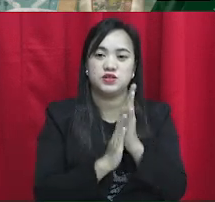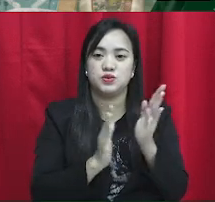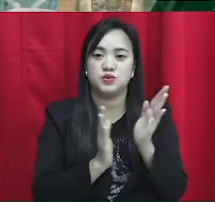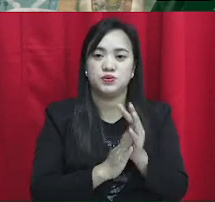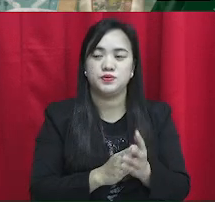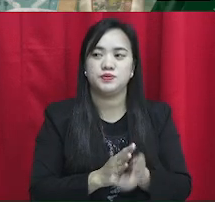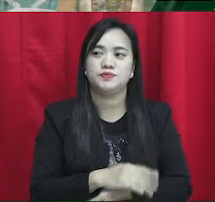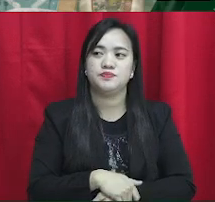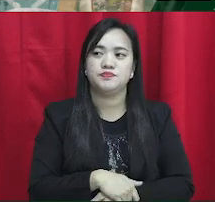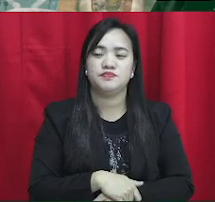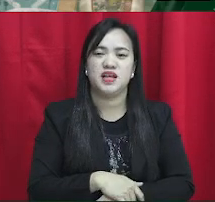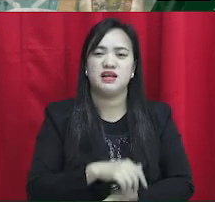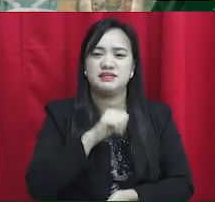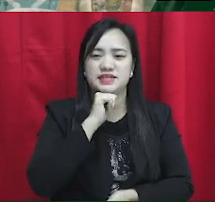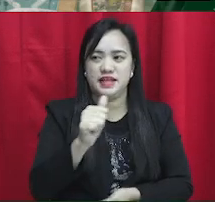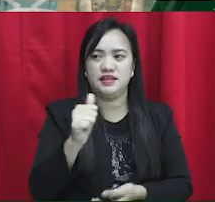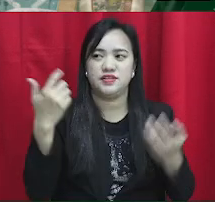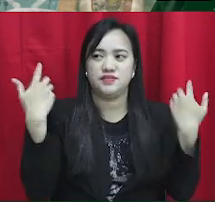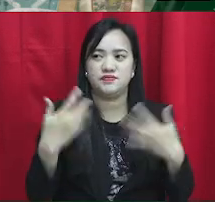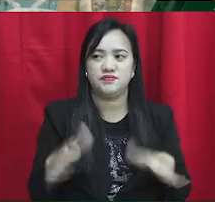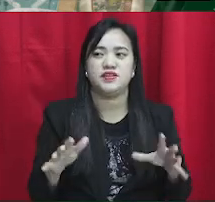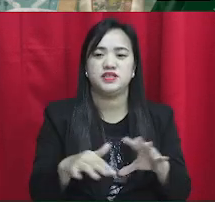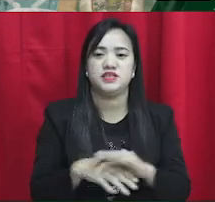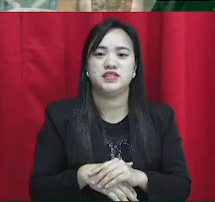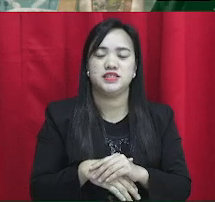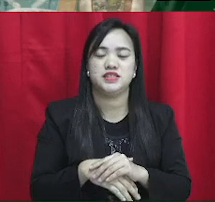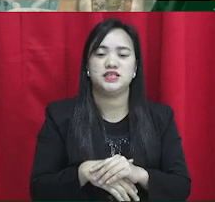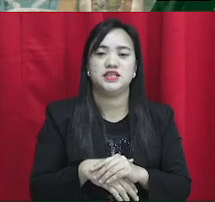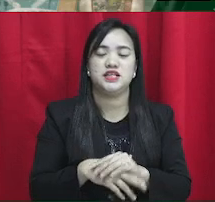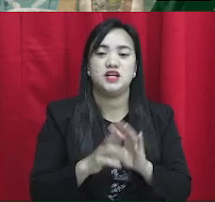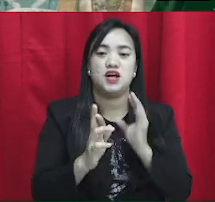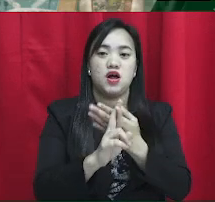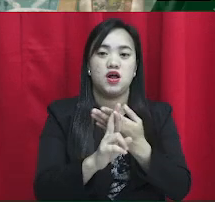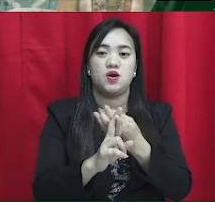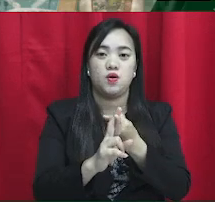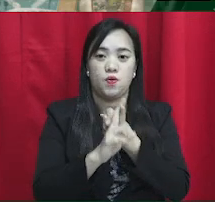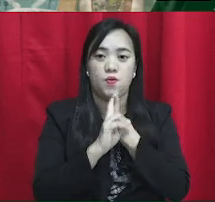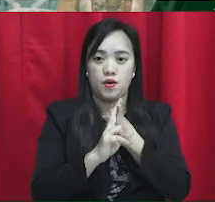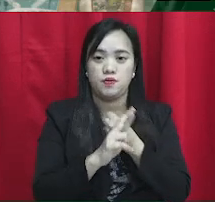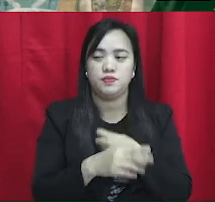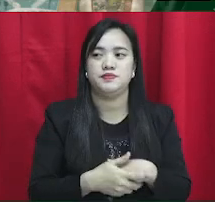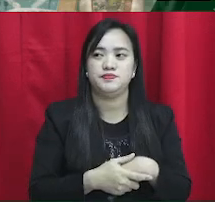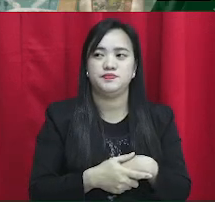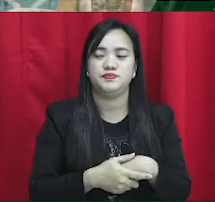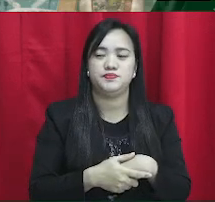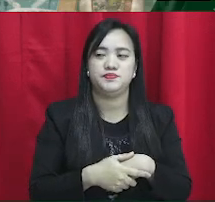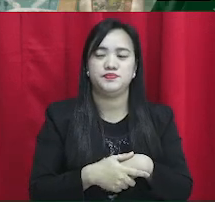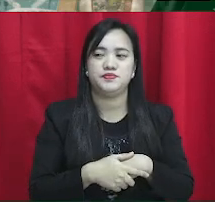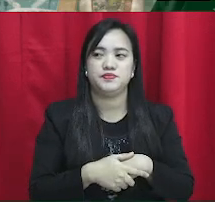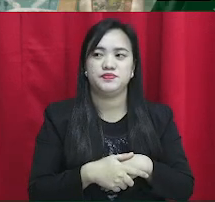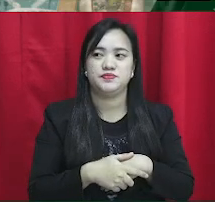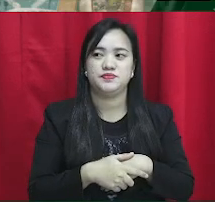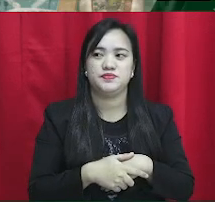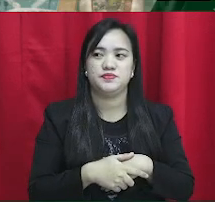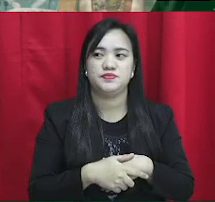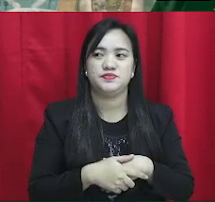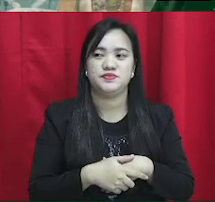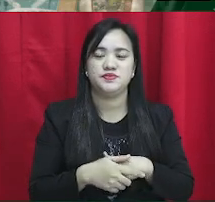ang requirements? May mga deadlines pa po silang hinahabol. So, nakapag-igihan mo nang matapos na yan at makapag-bakasyon